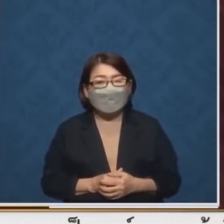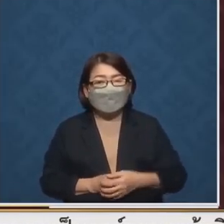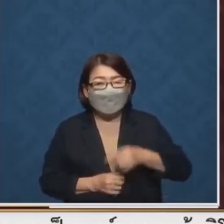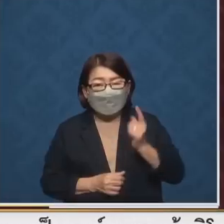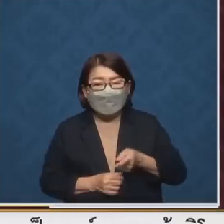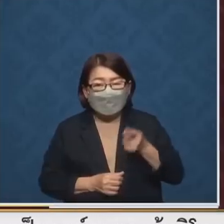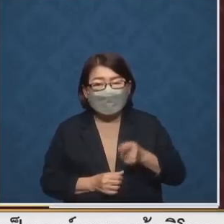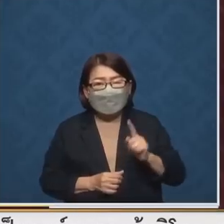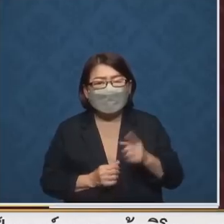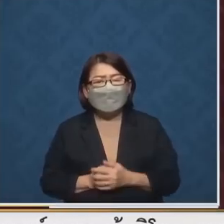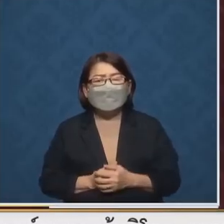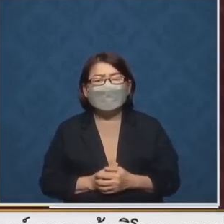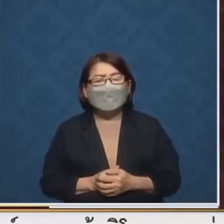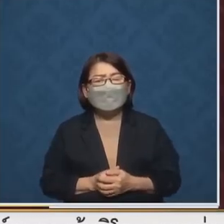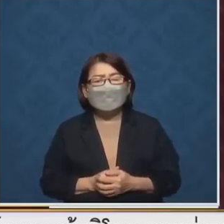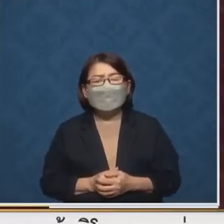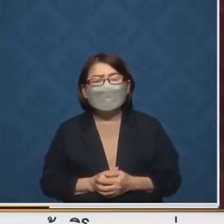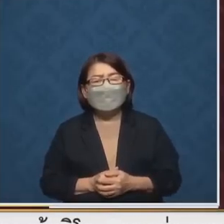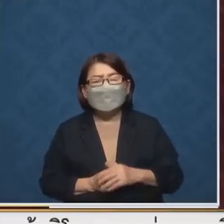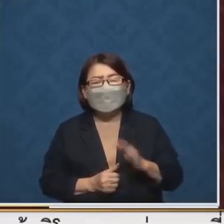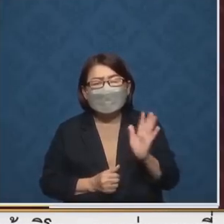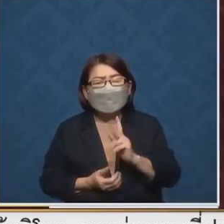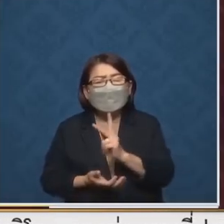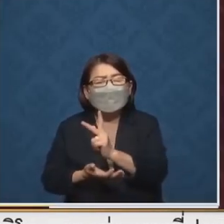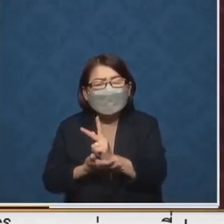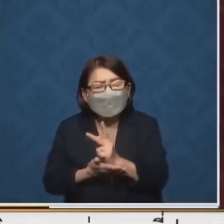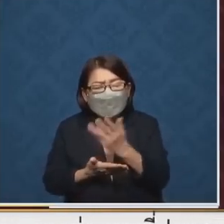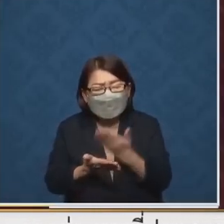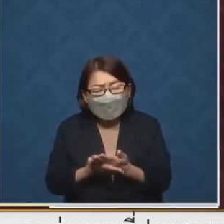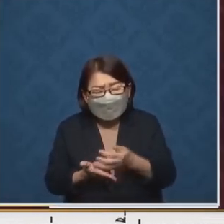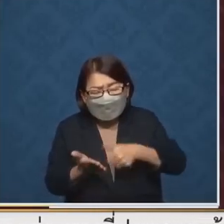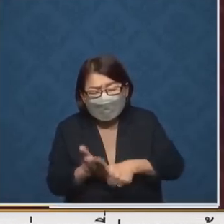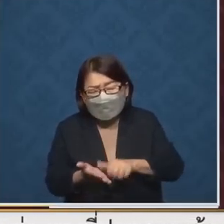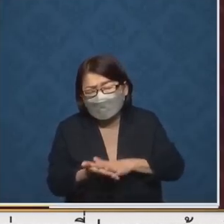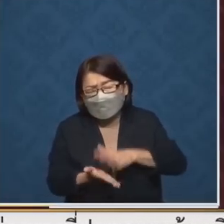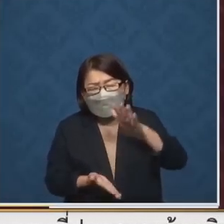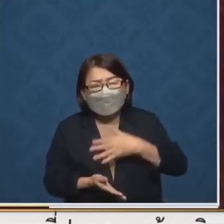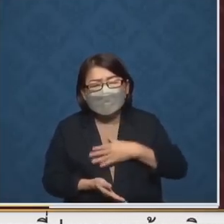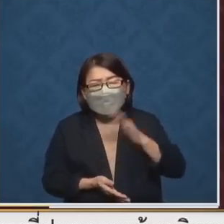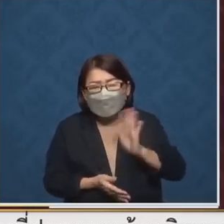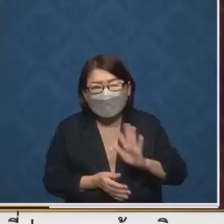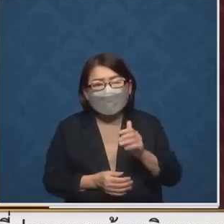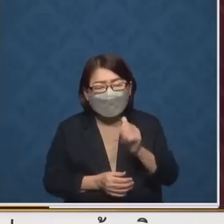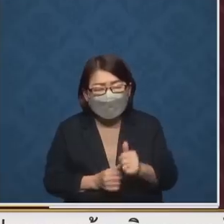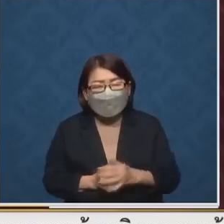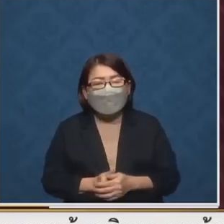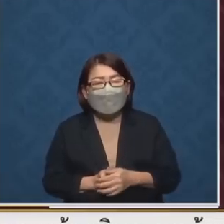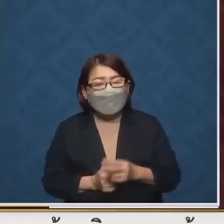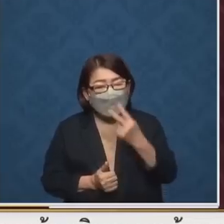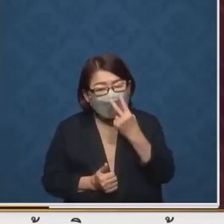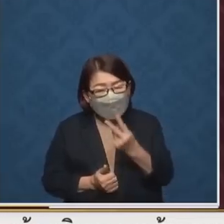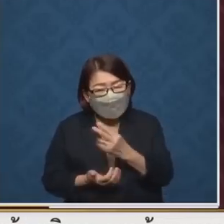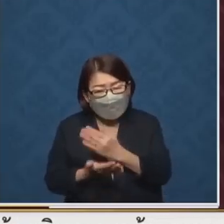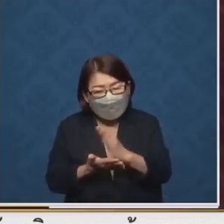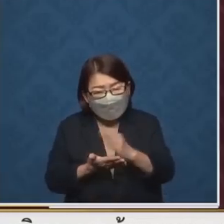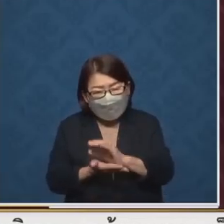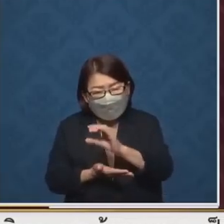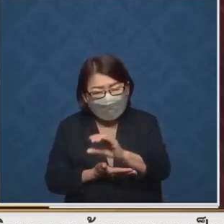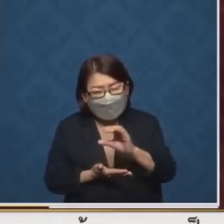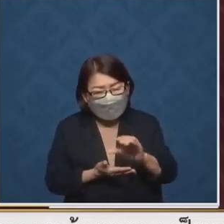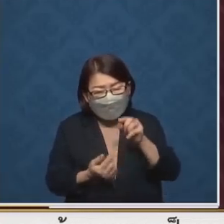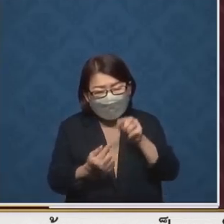เราไม่ต้องก่อใหเกิดนี่สิมหาสารกัประเทศนี้ถ้าเราจัดสารเรื่องโประมาณนี้ให้ถูกต้องเช่น